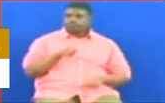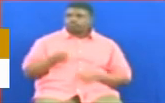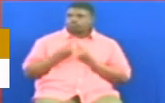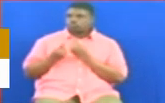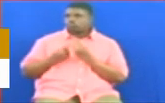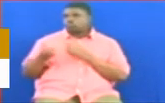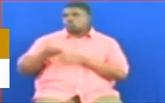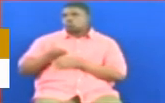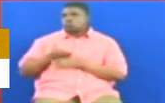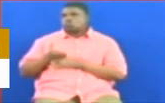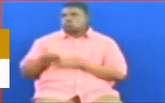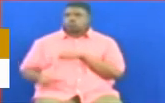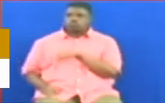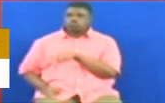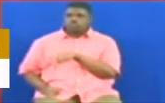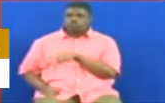kuhusu